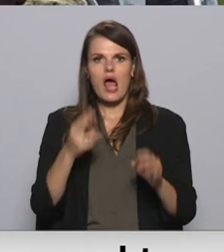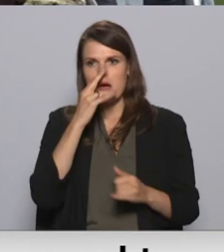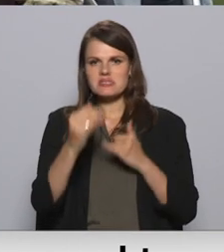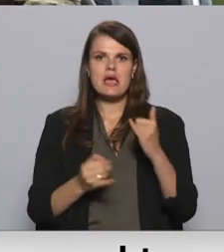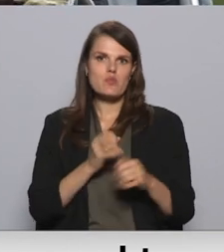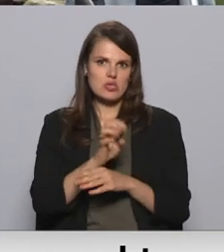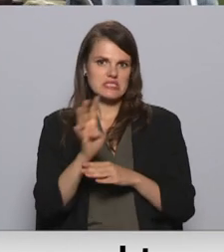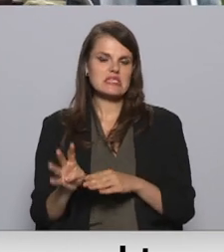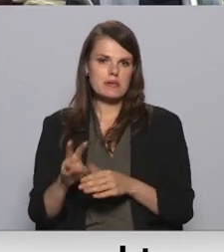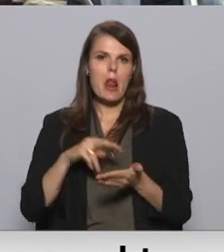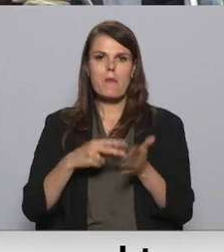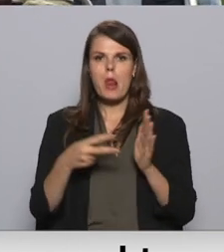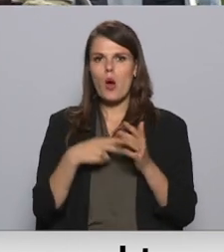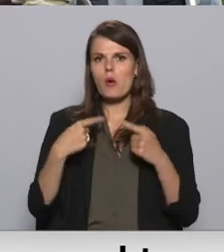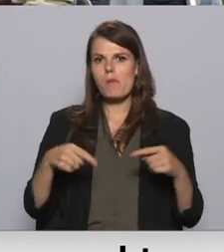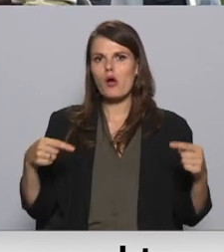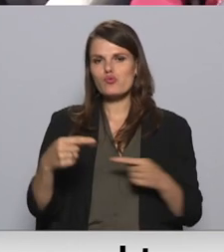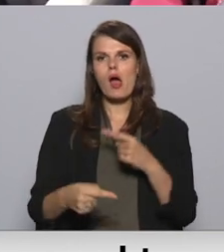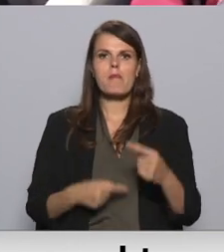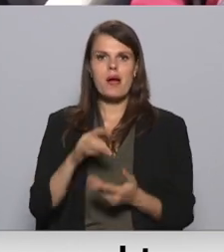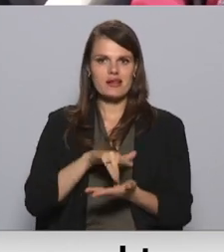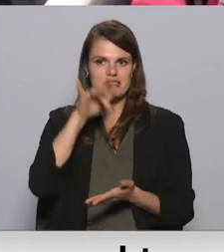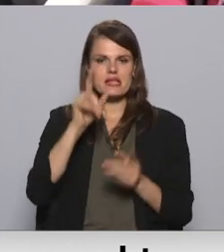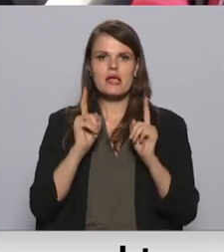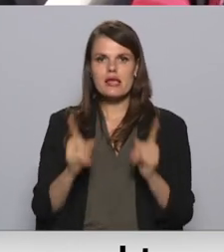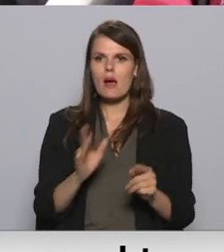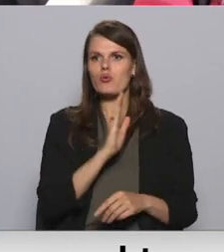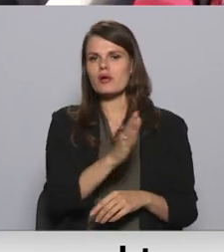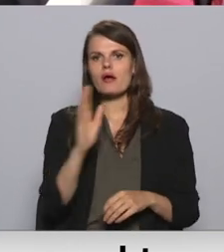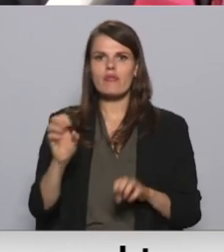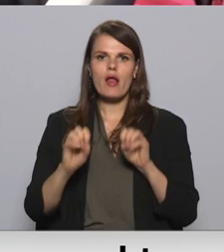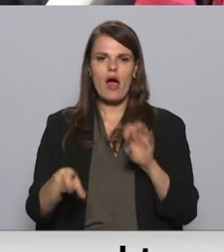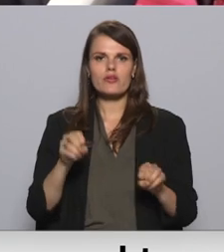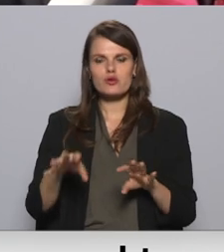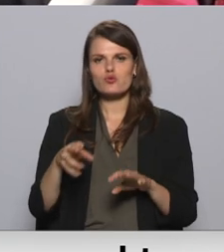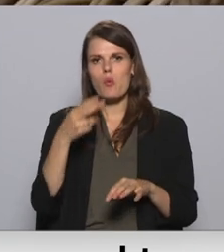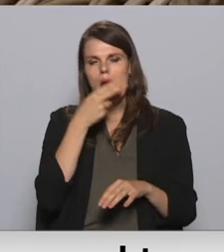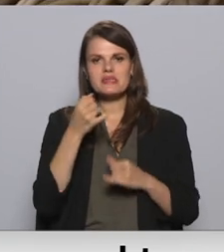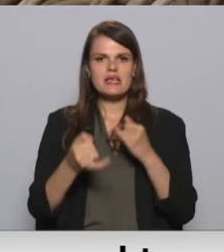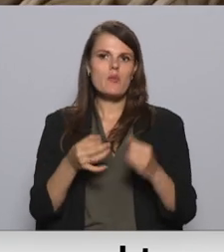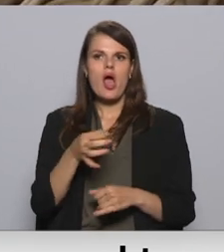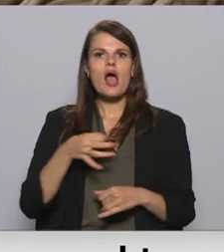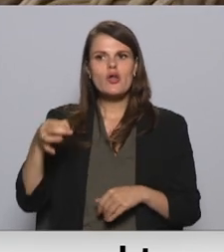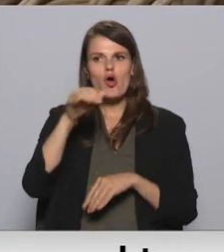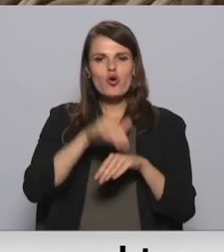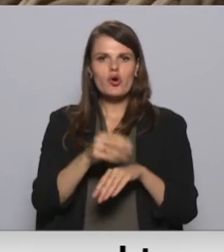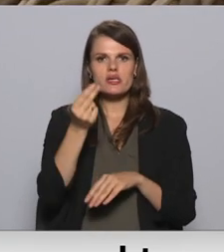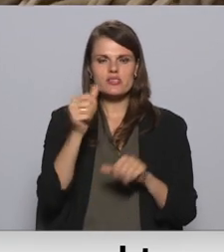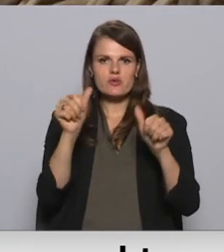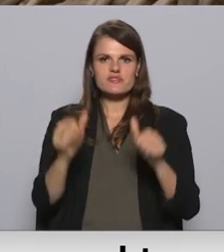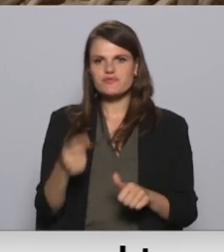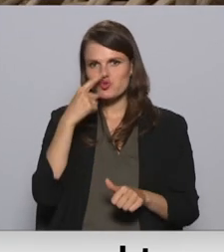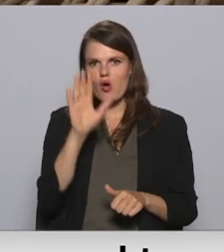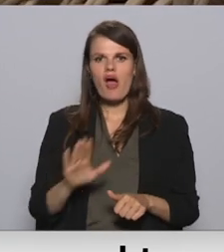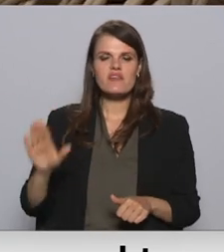sistēmas. Lai gan paredzēts, ka mantu apmaiņas centriem jābūt katrā atkrituma apsaimniekošanas reģionā, konkrēti līdzekļi to izveidē no valsts